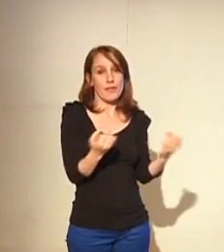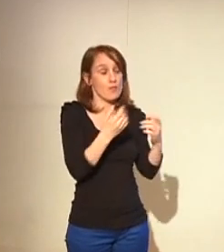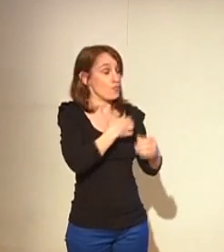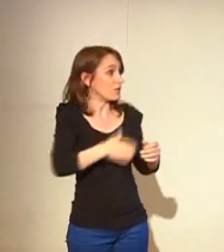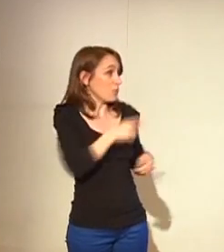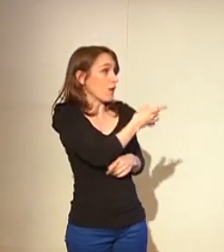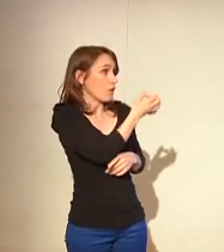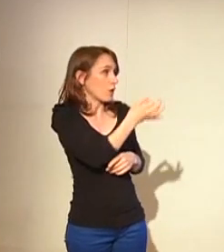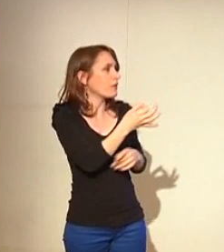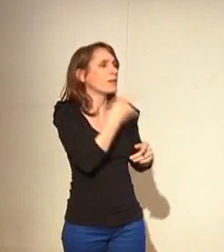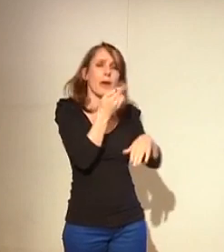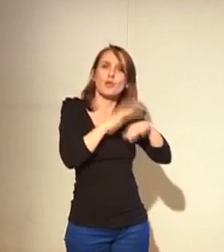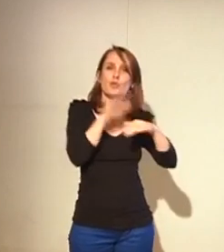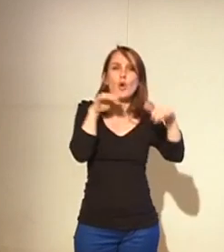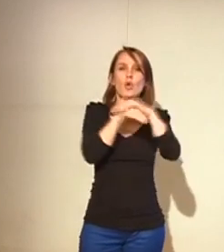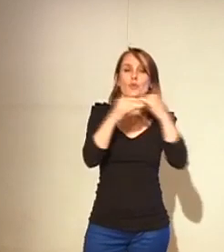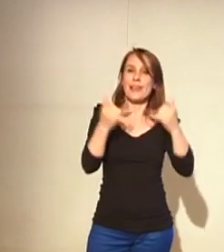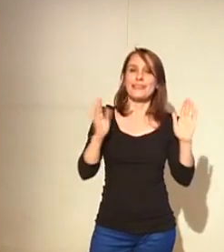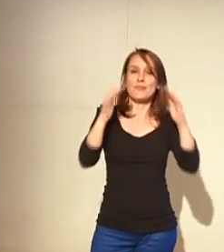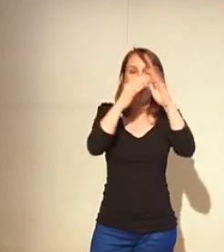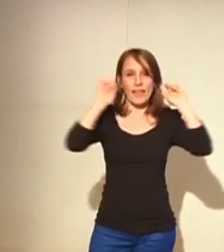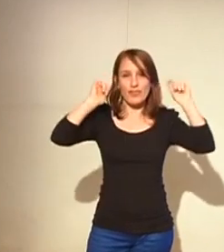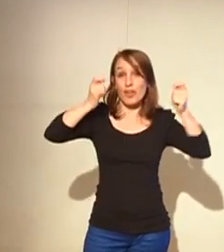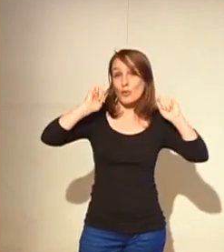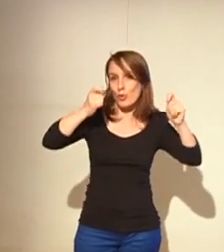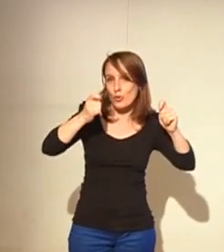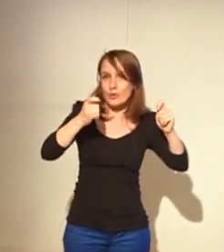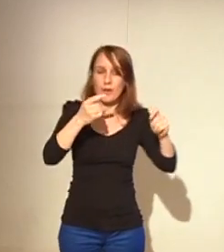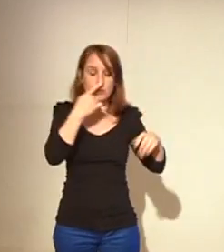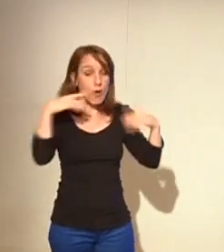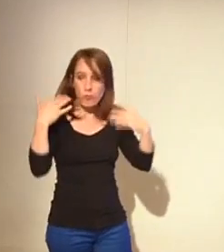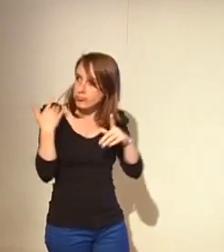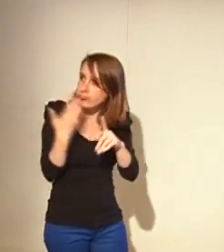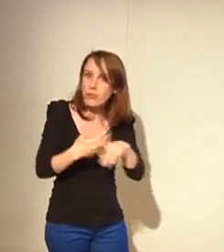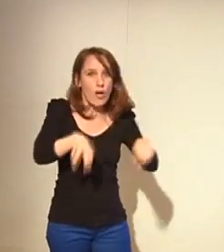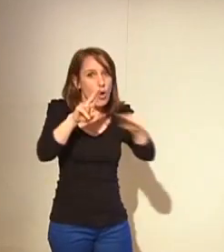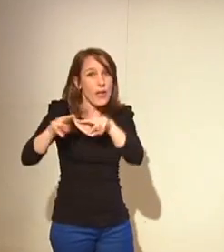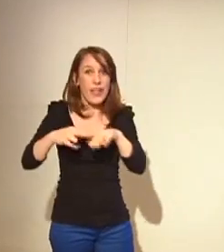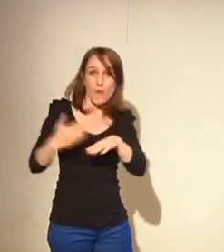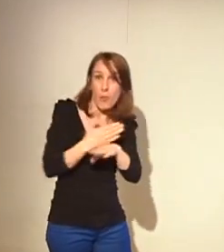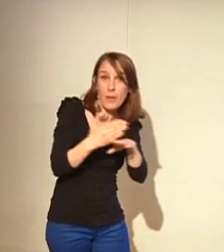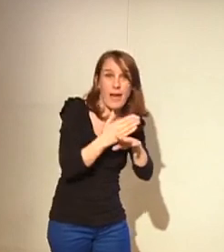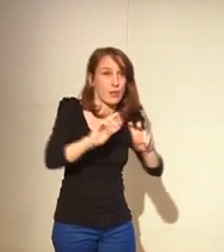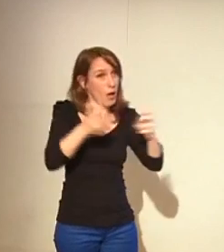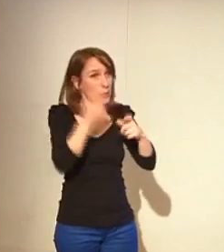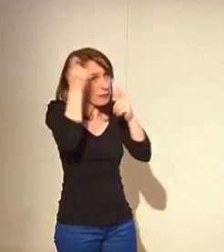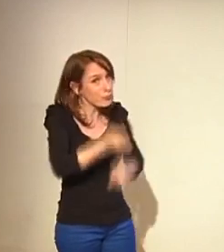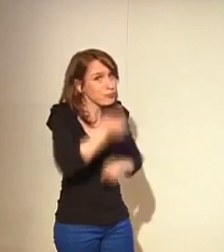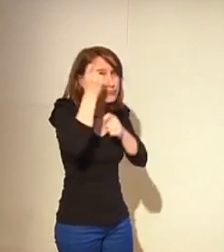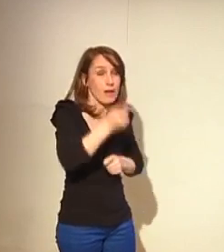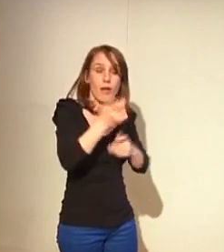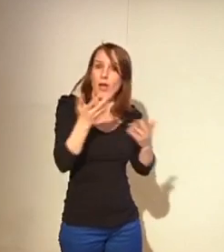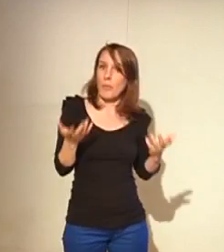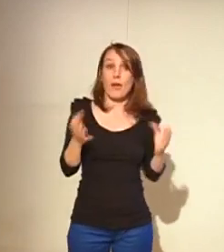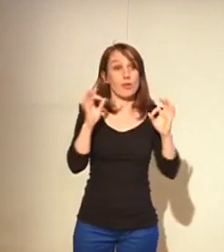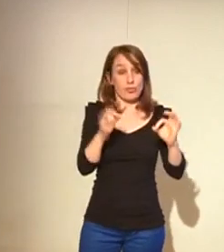propre tunnel sur la charstreuse en disant qu'on avait que les travaux préparatoires les enquêtes diverses avait coûté très cher et bien moi je vais vous